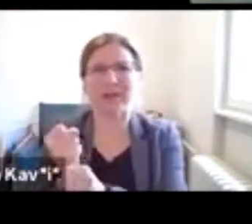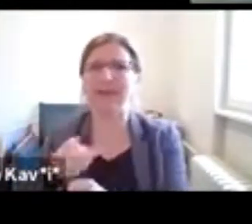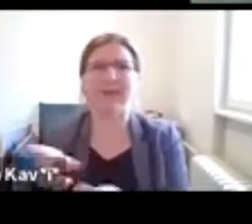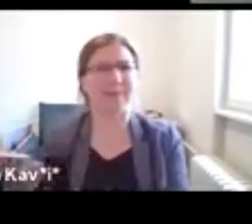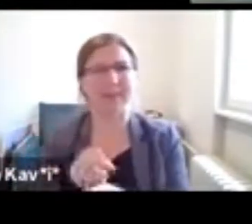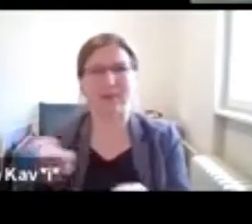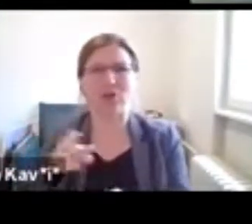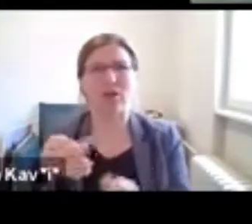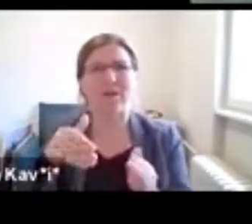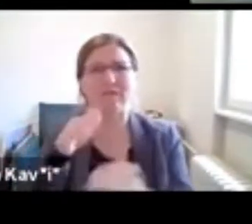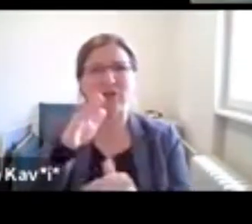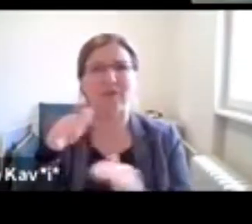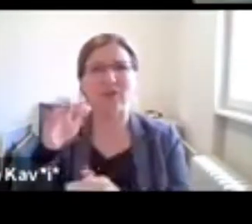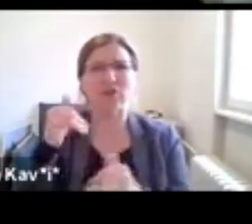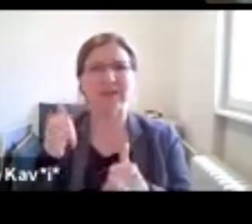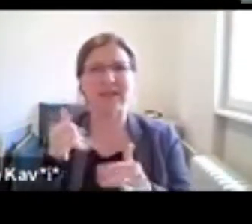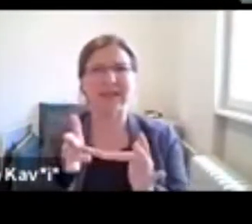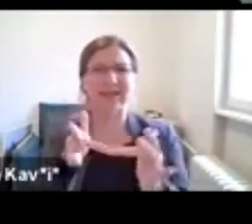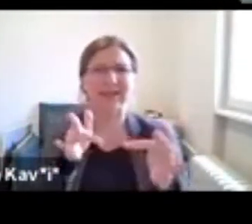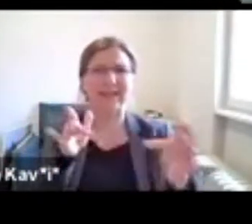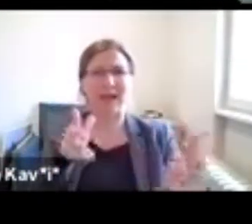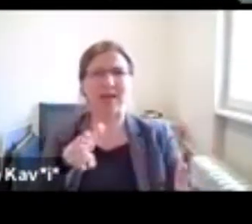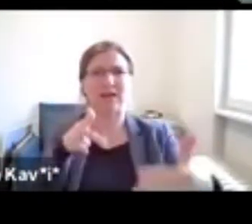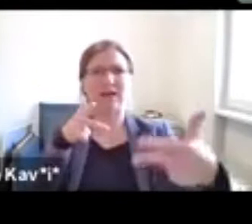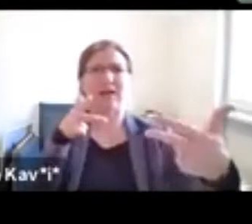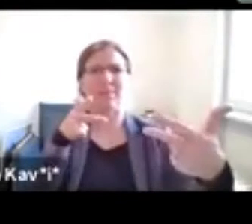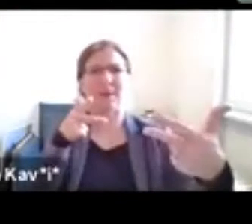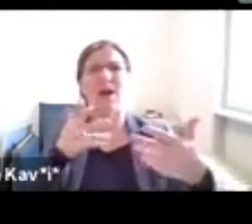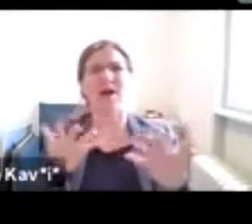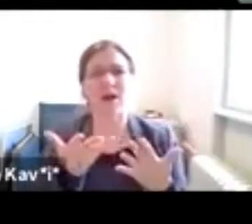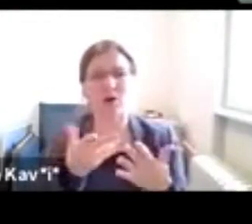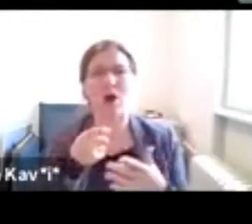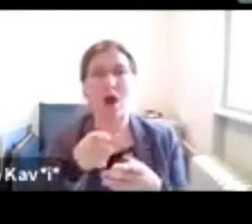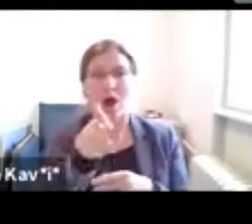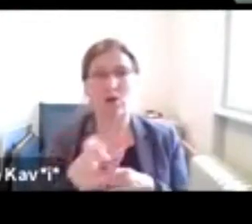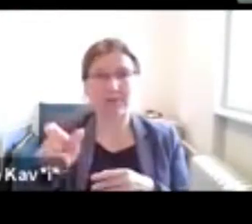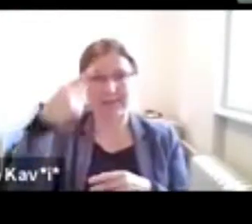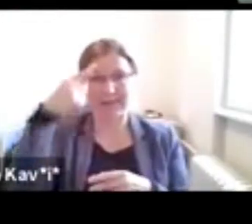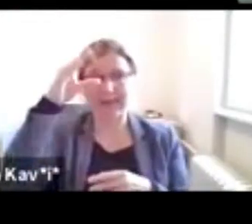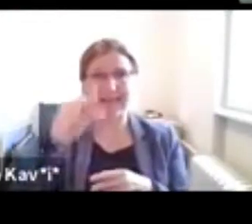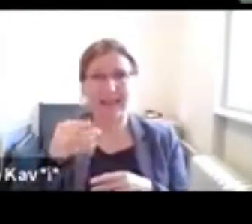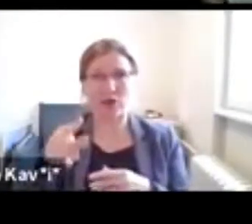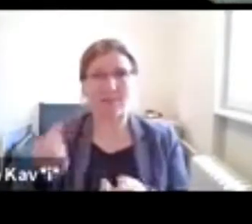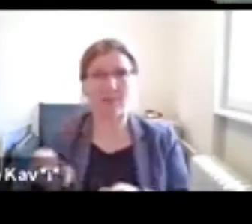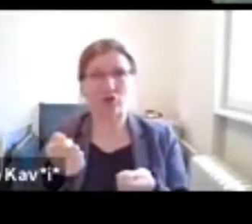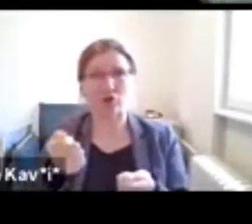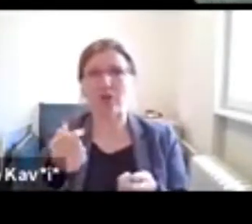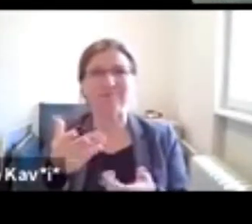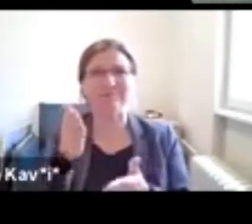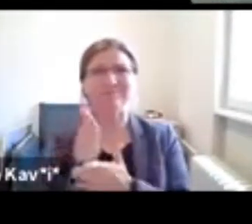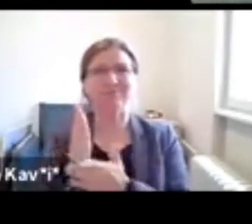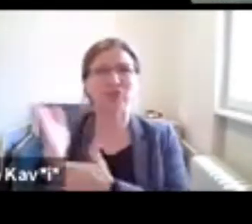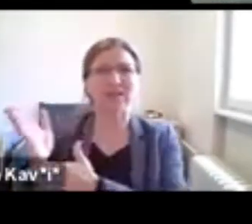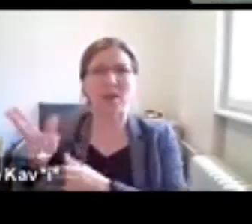na online podršku, a osobe s intelektualnim teškoćama često su u poziciji da nisu toliko upoznate i vješte sa